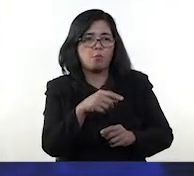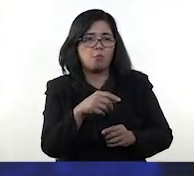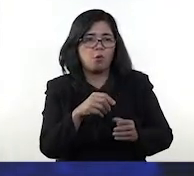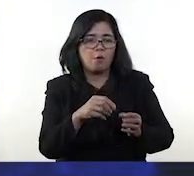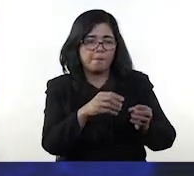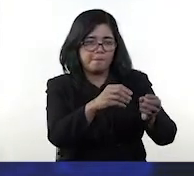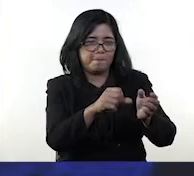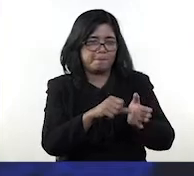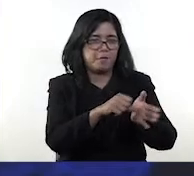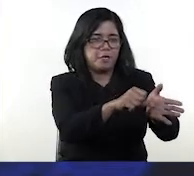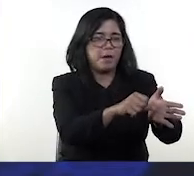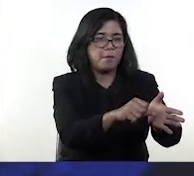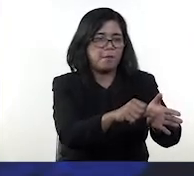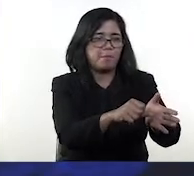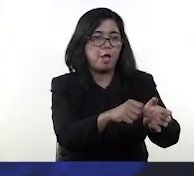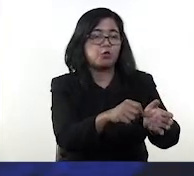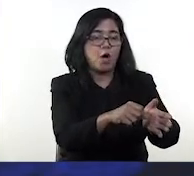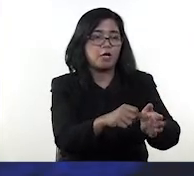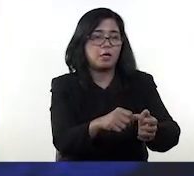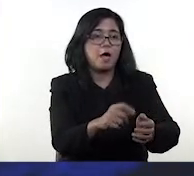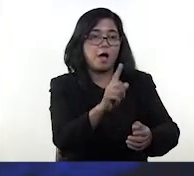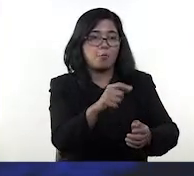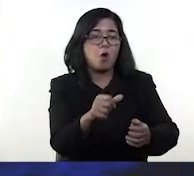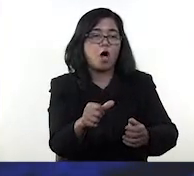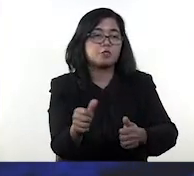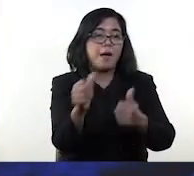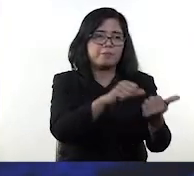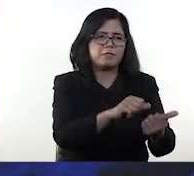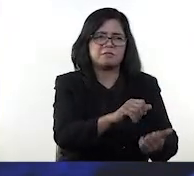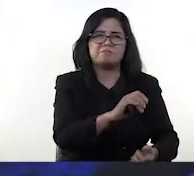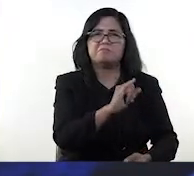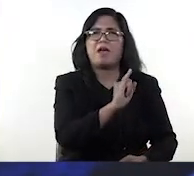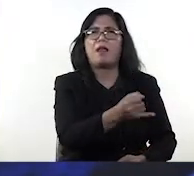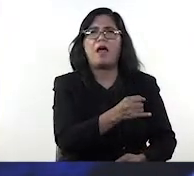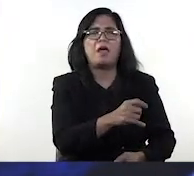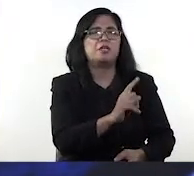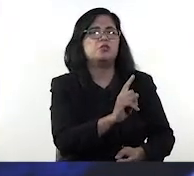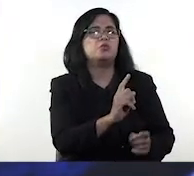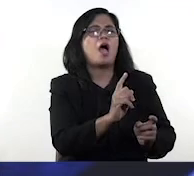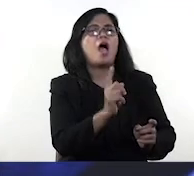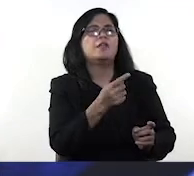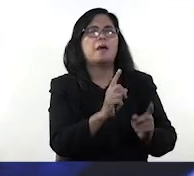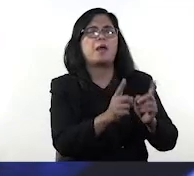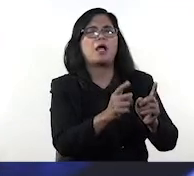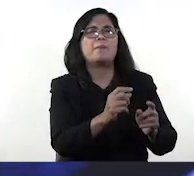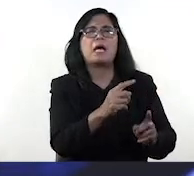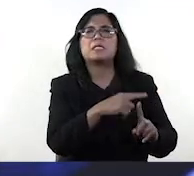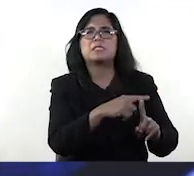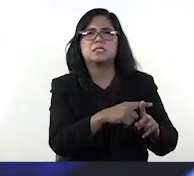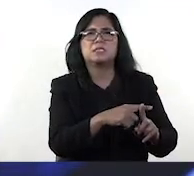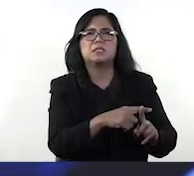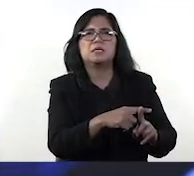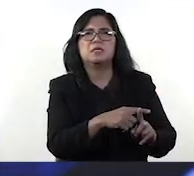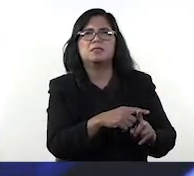menerima bantuan dari saya kamu harus dibaptis siap waduh Hai itu hanya menjadikan orang beragama Krista